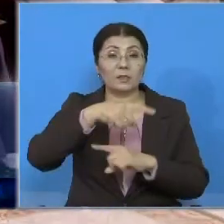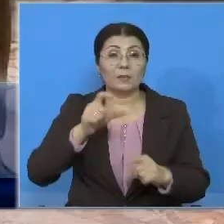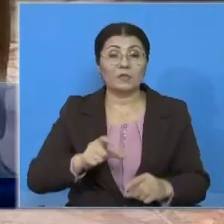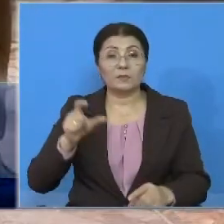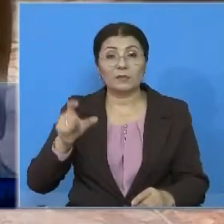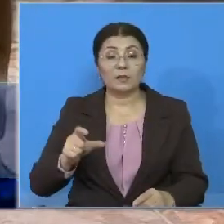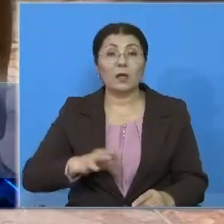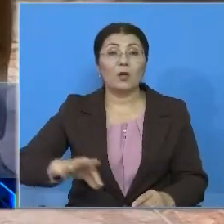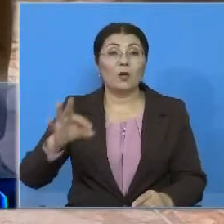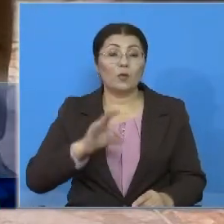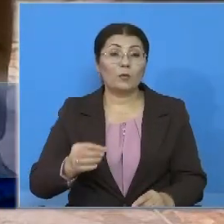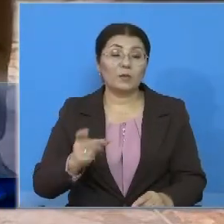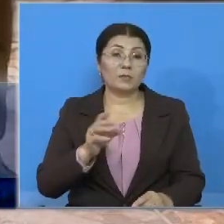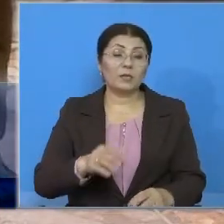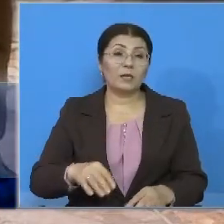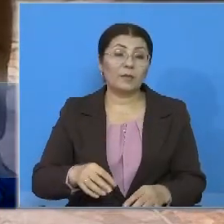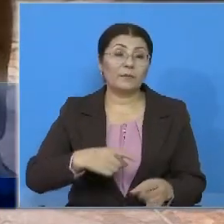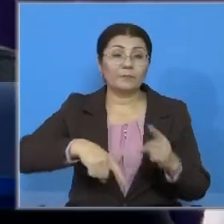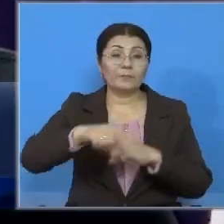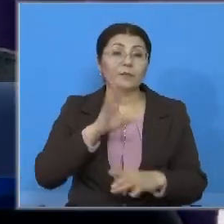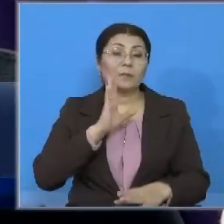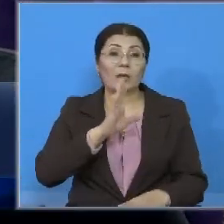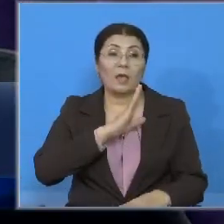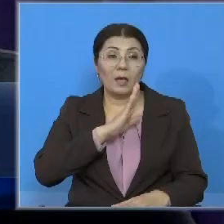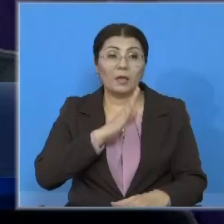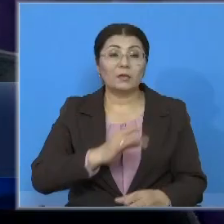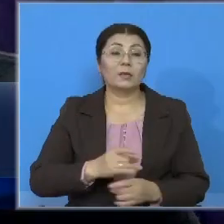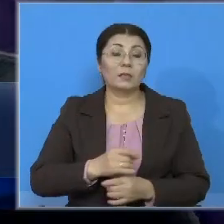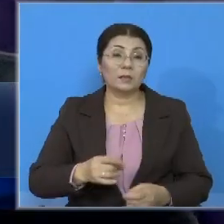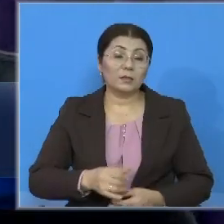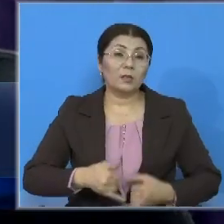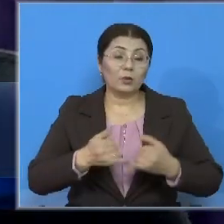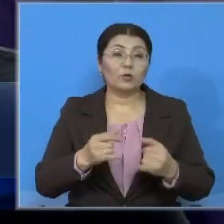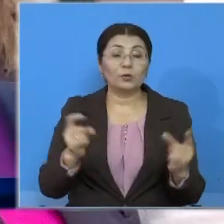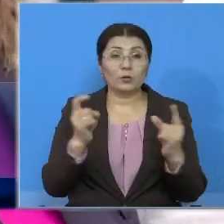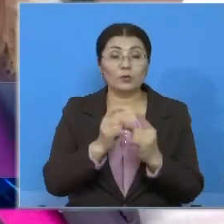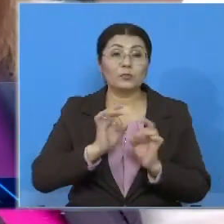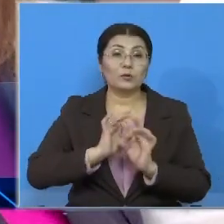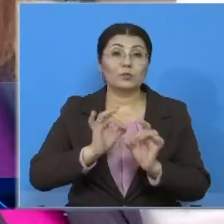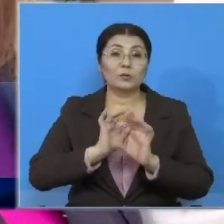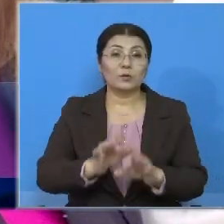өкілдері мен облыстық іскер әйелдер кеңесінің белсенділері құттықтау сөз сөйледі. Назырке Өтеген, Арман Досмағамбетов, Ақтөбе телеарнасы.